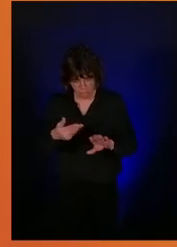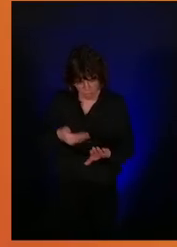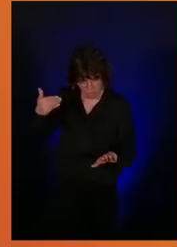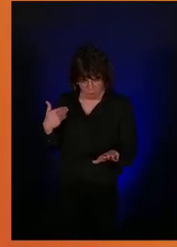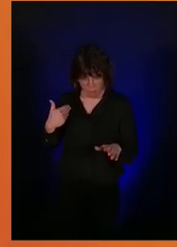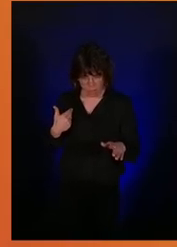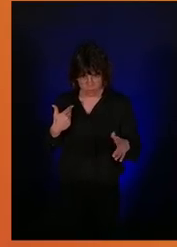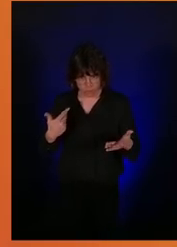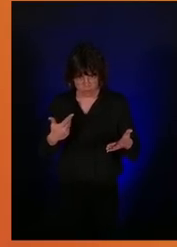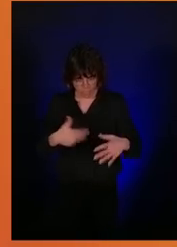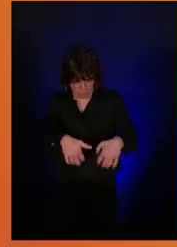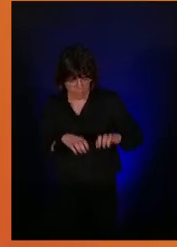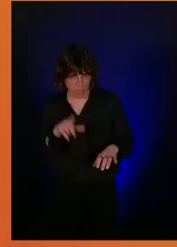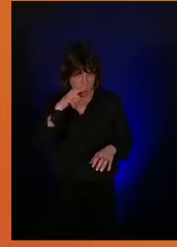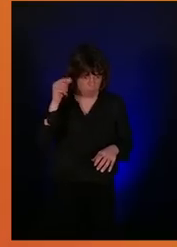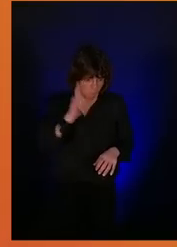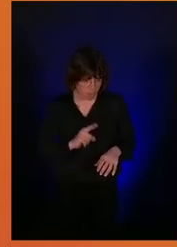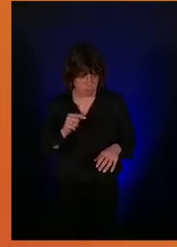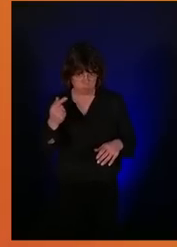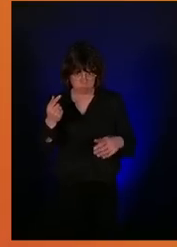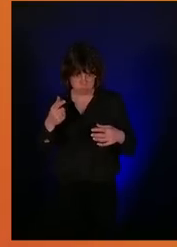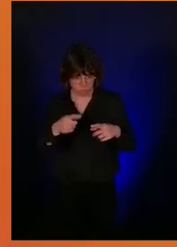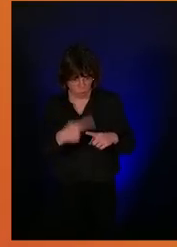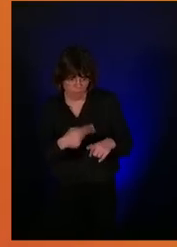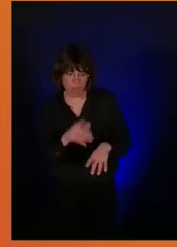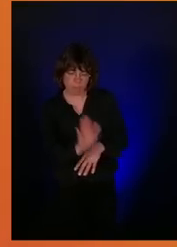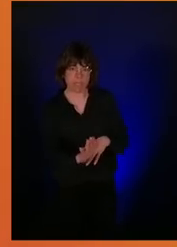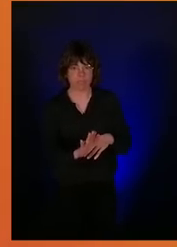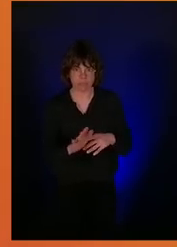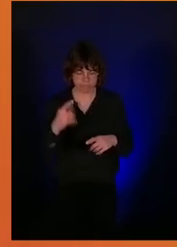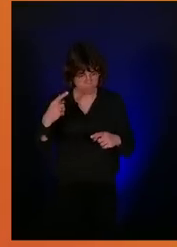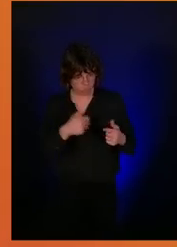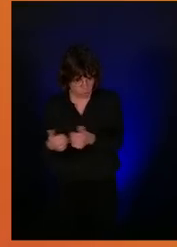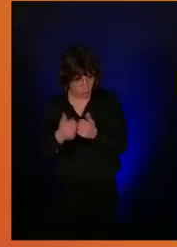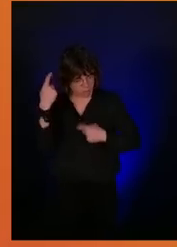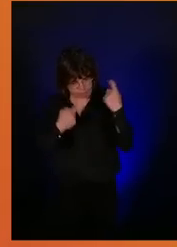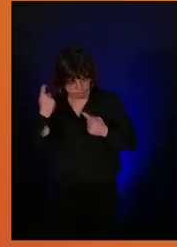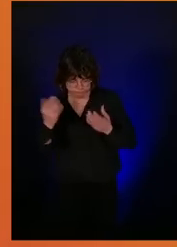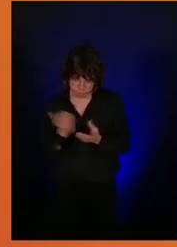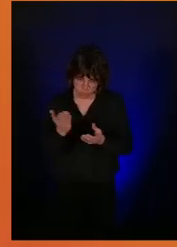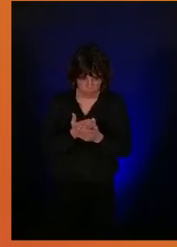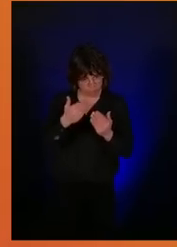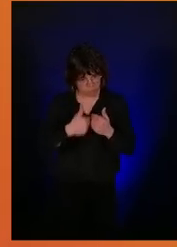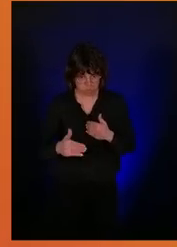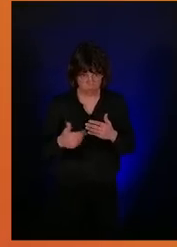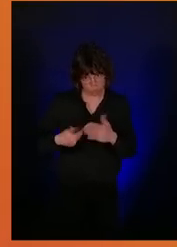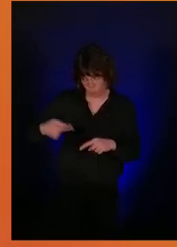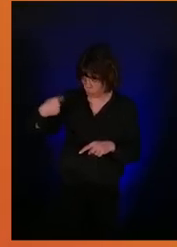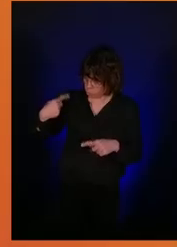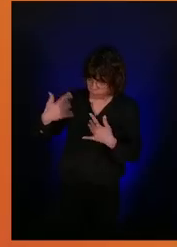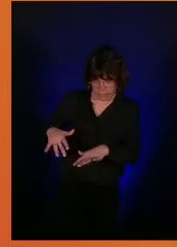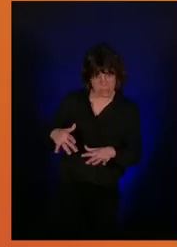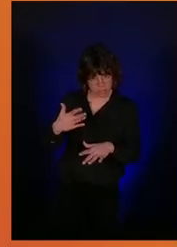avec l'administratrice ou l'administrateur confédéral. Une réflexion commune sur certains dossiers, comme cela a été fait, doit